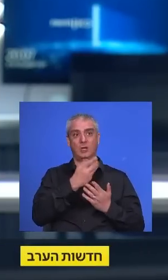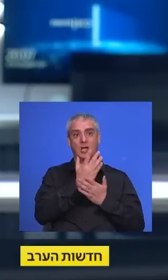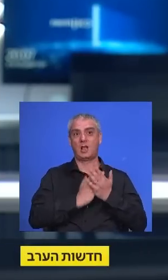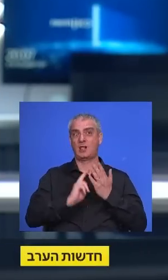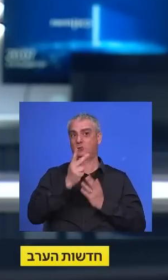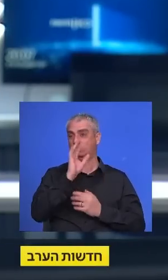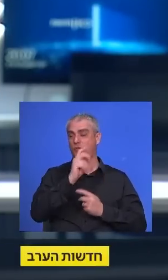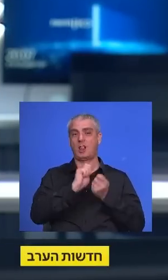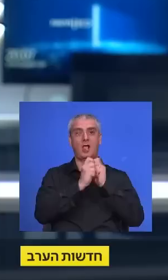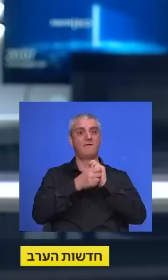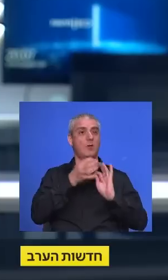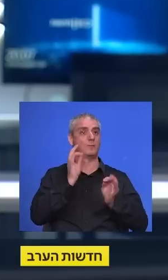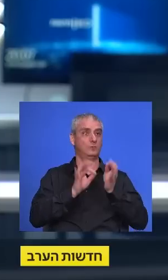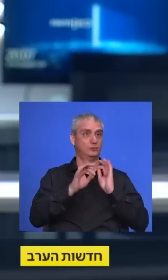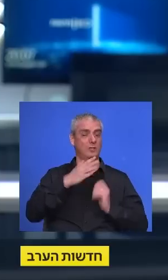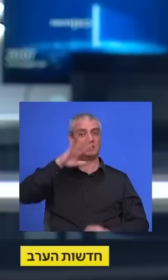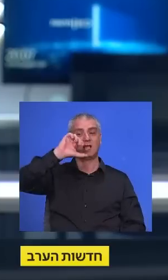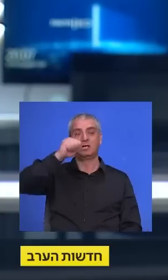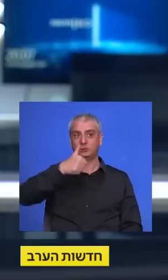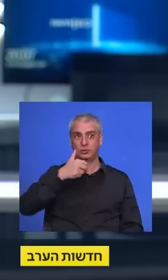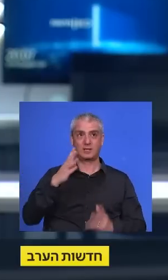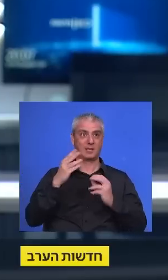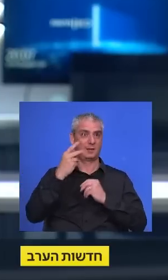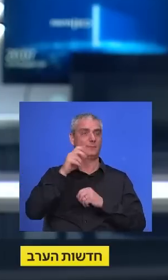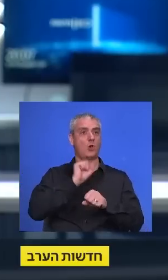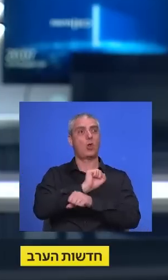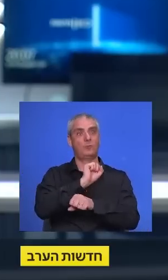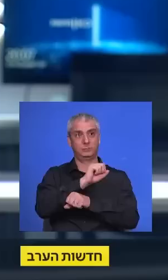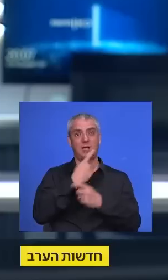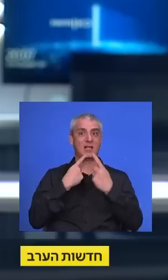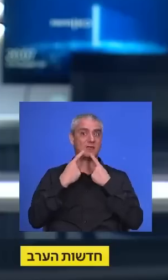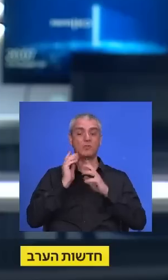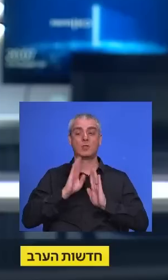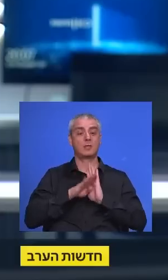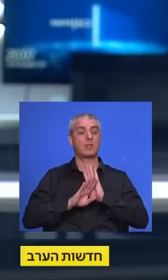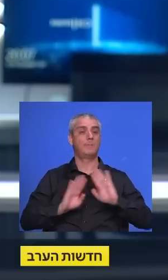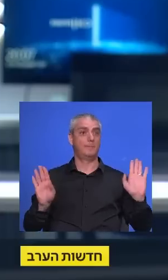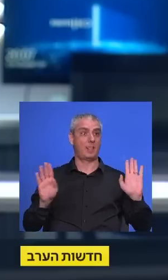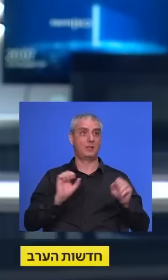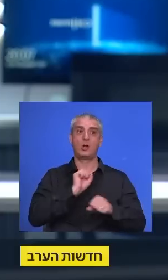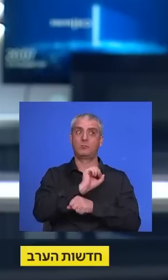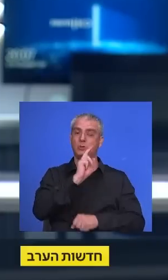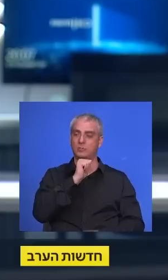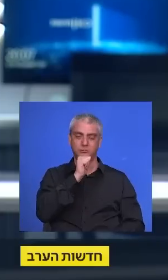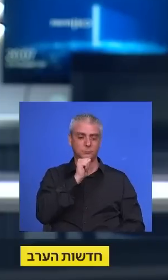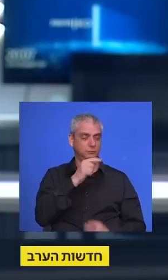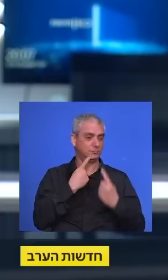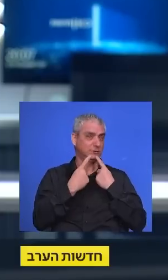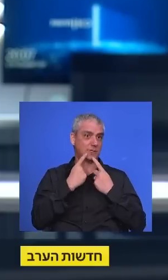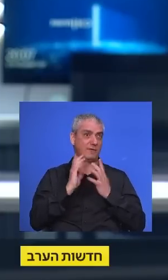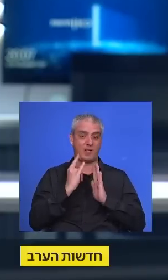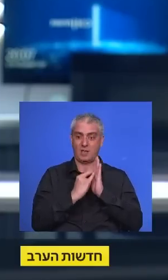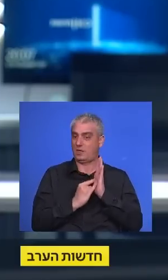של הרפורמה המשפטית לקריאה הראשונה, לצד קריאות לאופוזיציה להידברות בלי תנאים. האופוזיציה שוב מסרבת לשיח בלי שהחקיקה